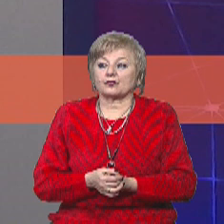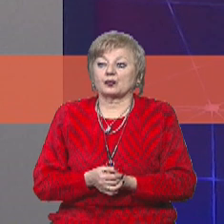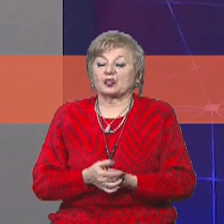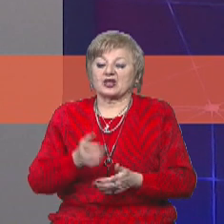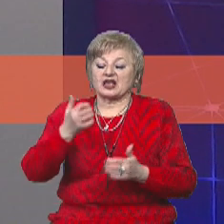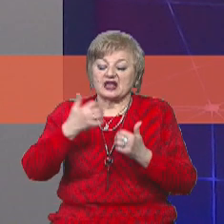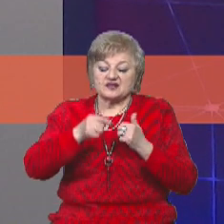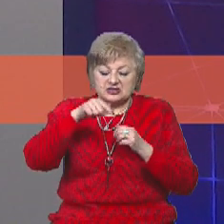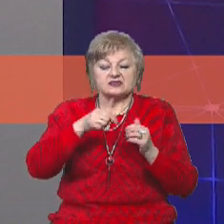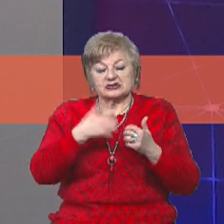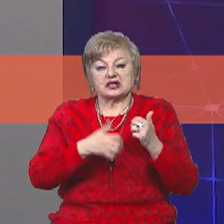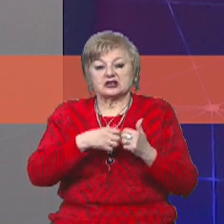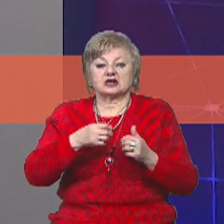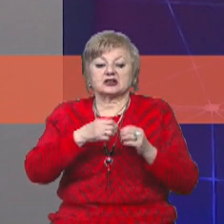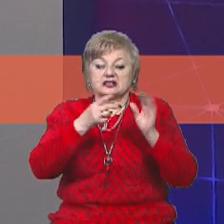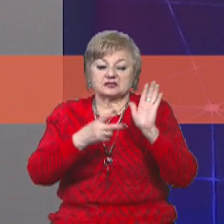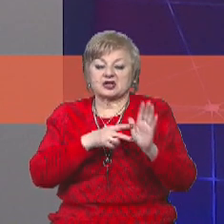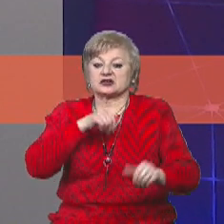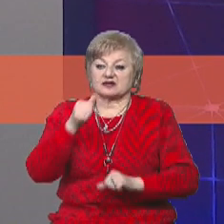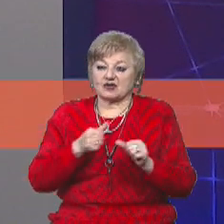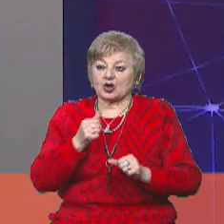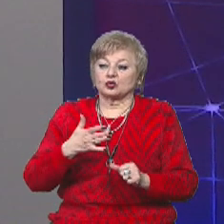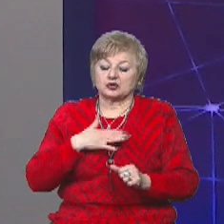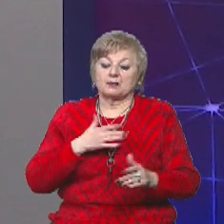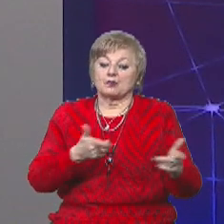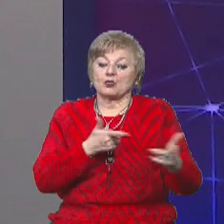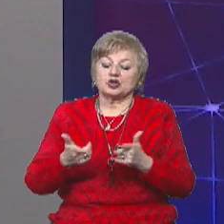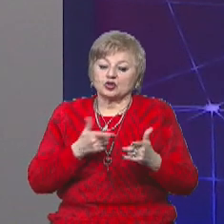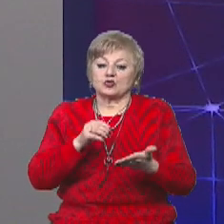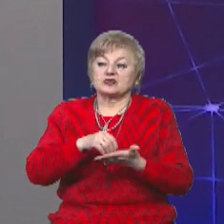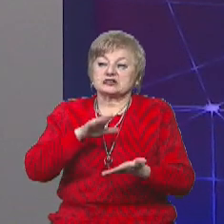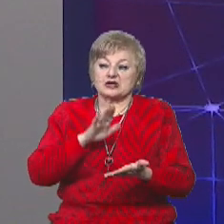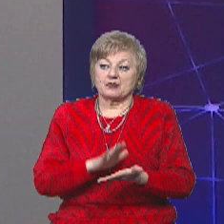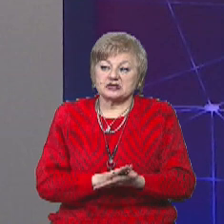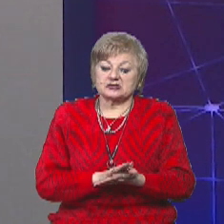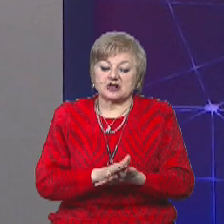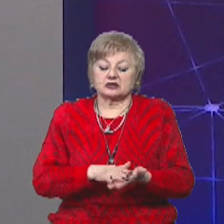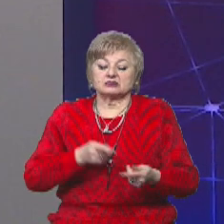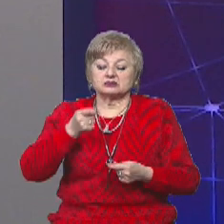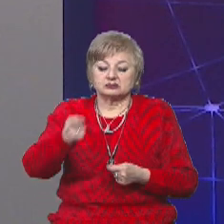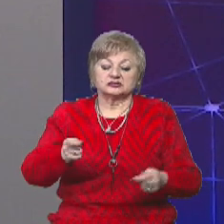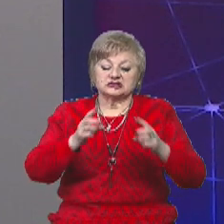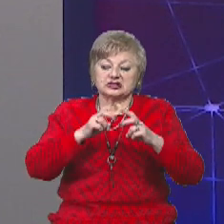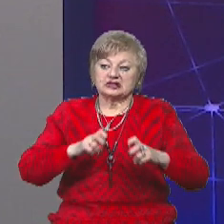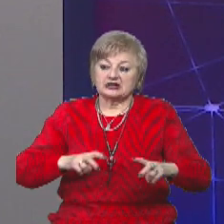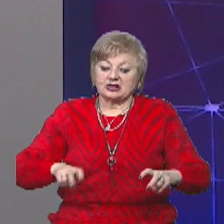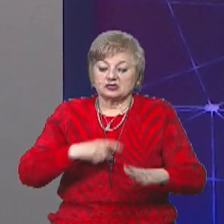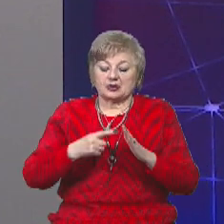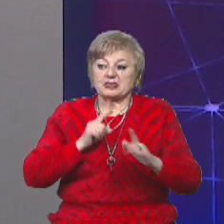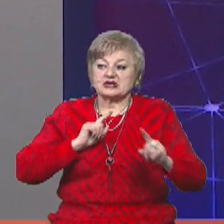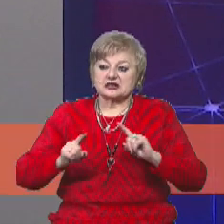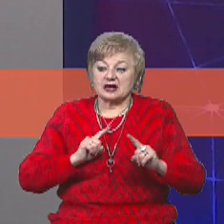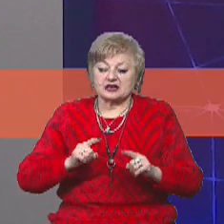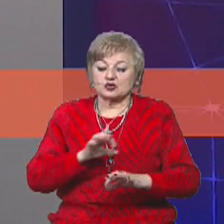в середині 2017 року я підготував, зареєстрував і подав на розгляд Запорізької міської ради